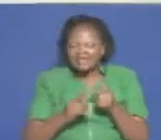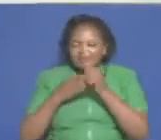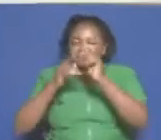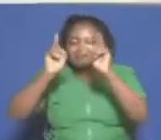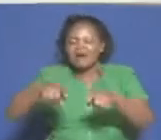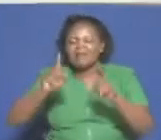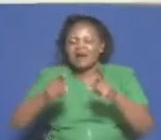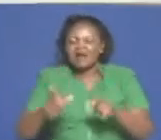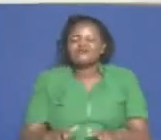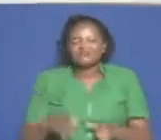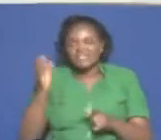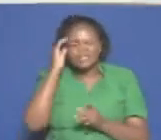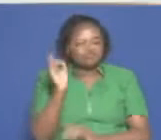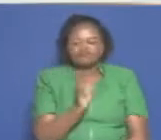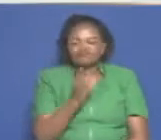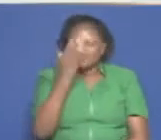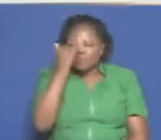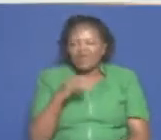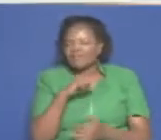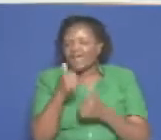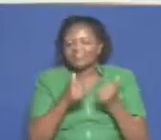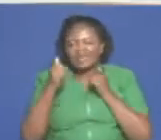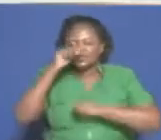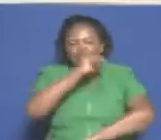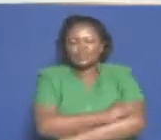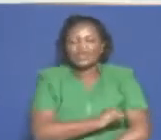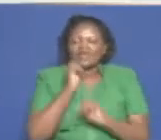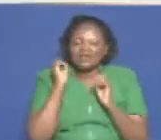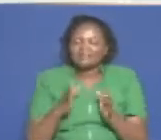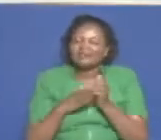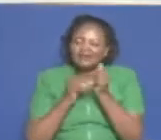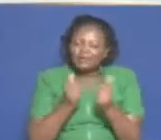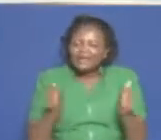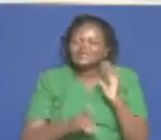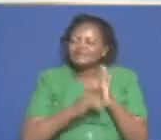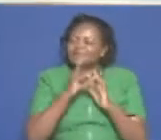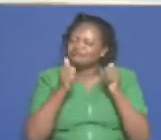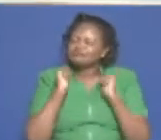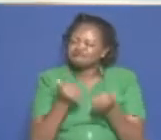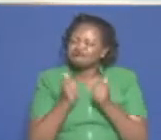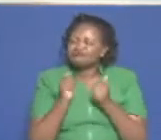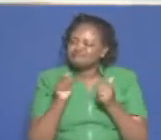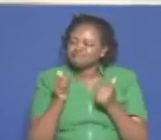kuwe na maneno ya masomo sana, kwa sababu unaweza pata kuna wale hawajasoma na wanaongoza vizuri na wako na development zao katika hizi